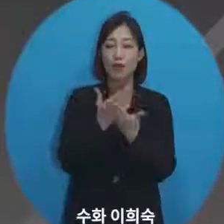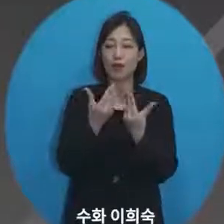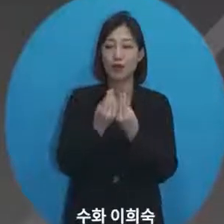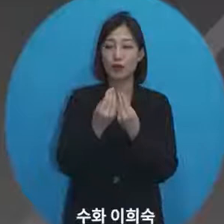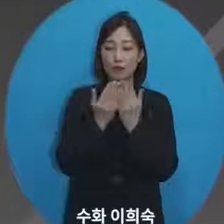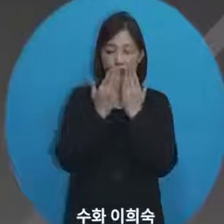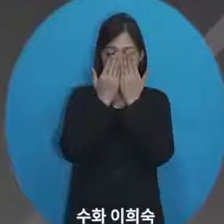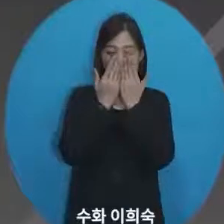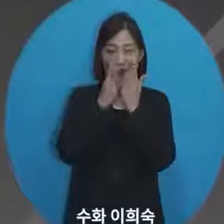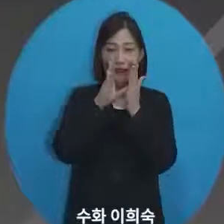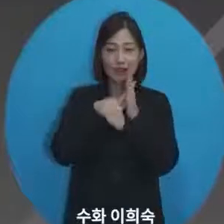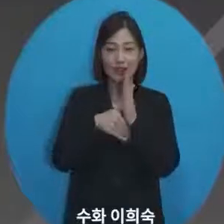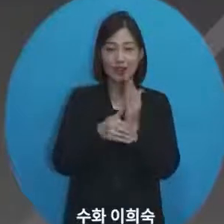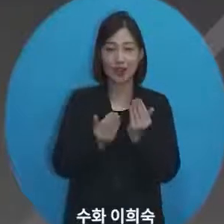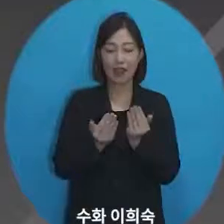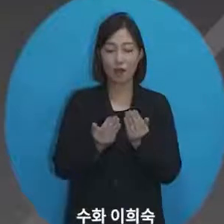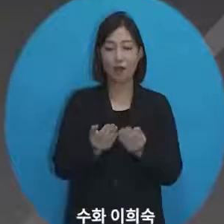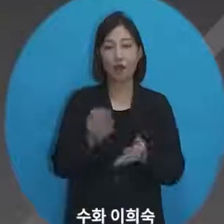높낮이가 다른